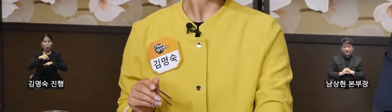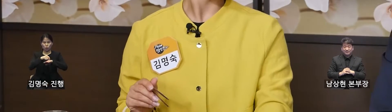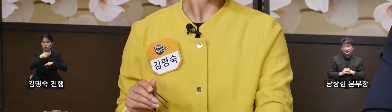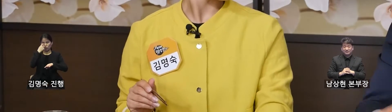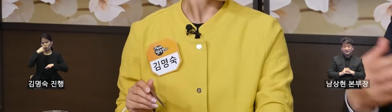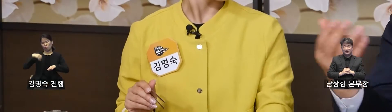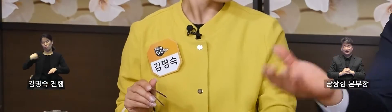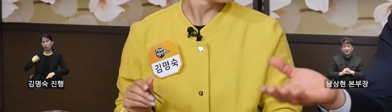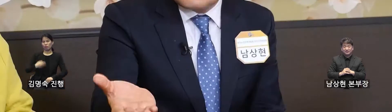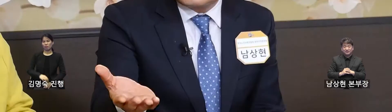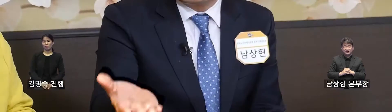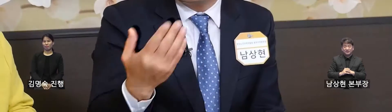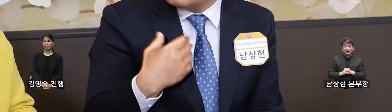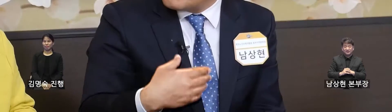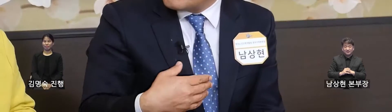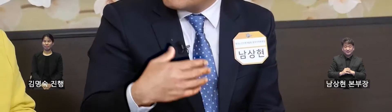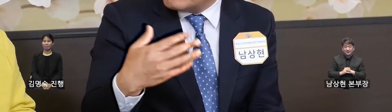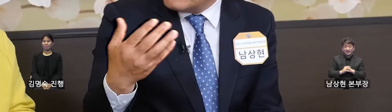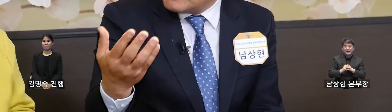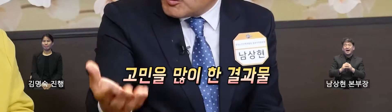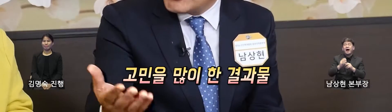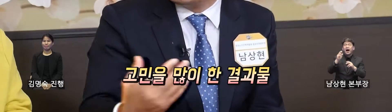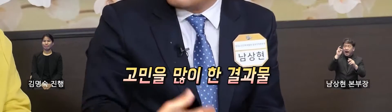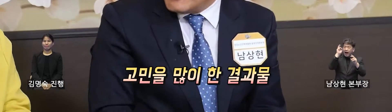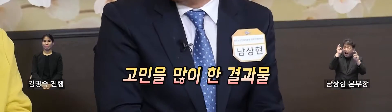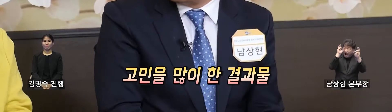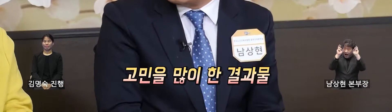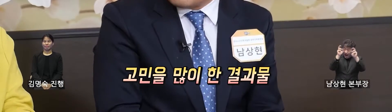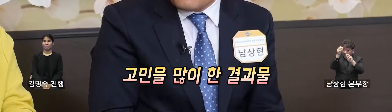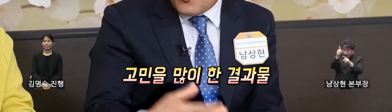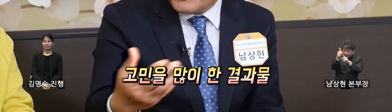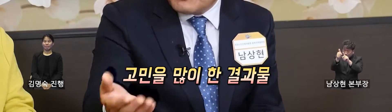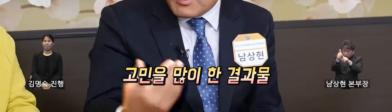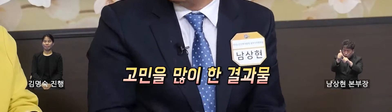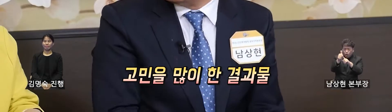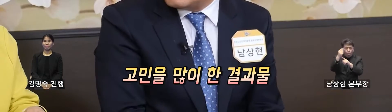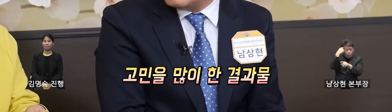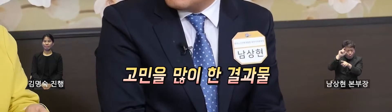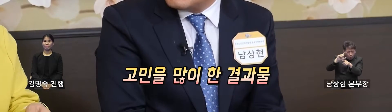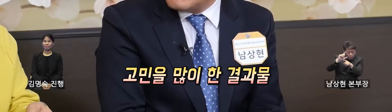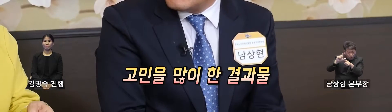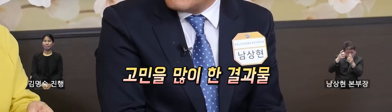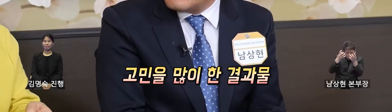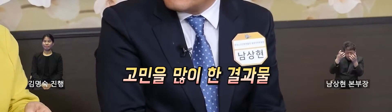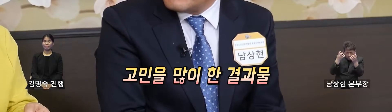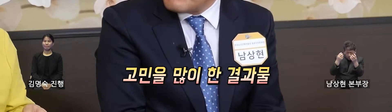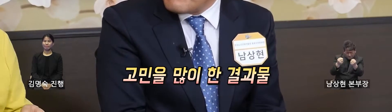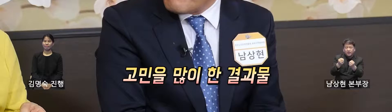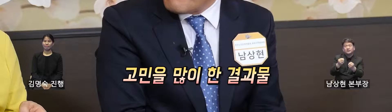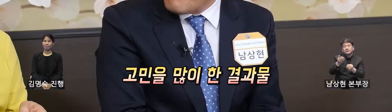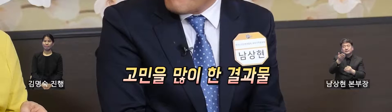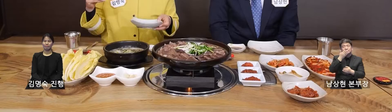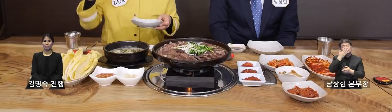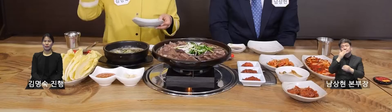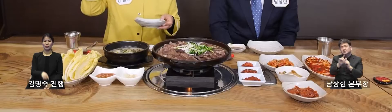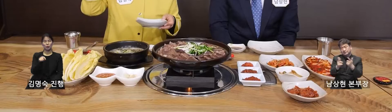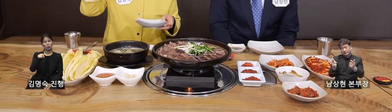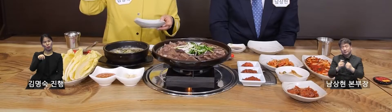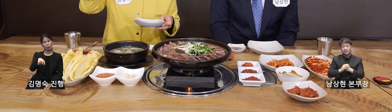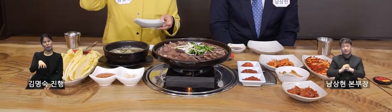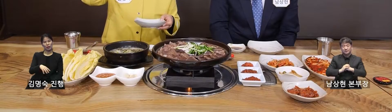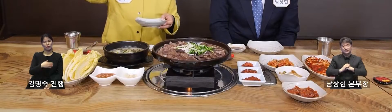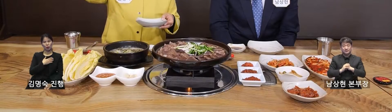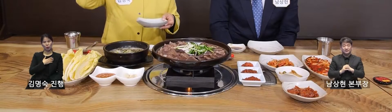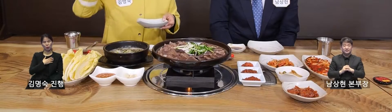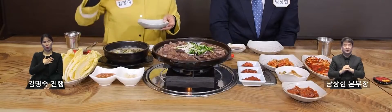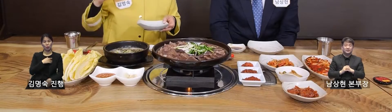몰랐어요. 사장님이 고생을 많이 하시고 고민을 많이 하신 음식이에요. 여기가